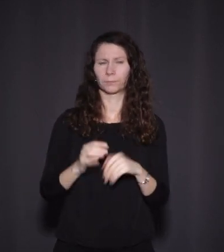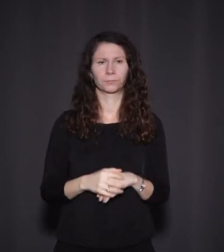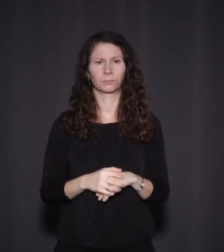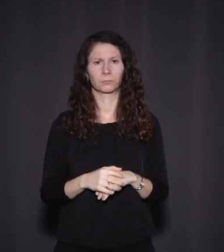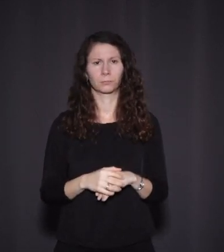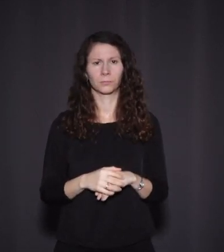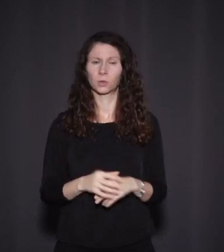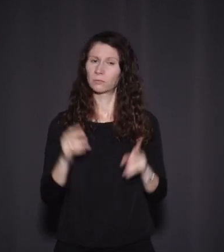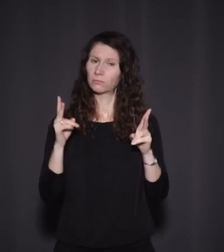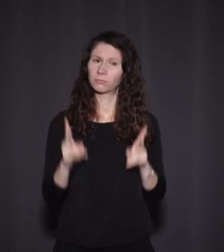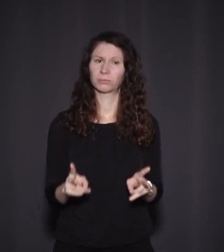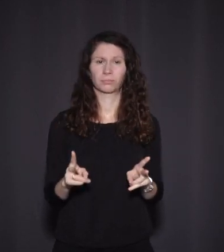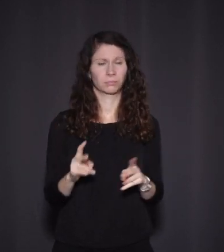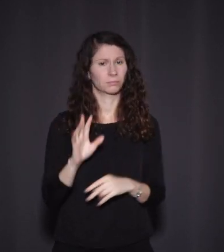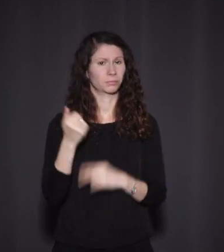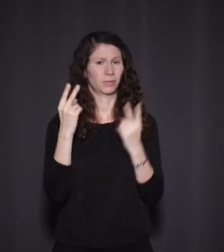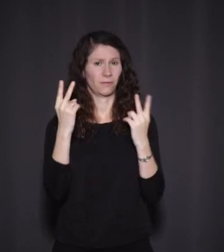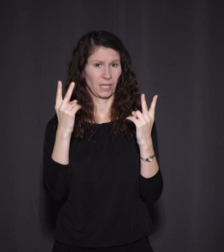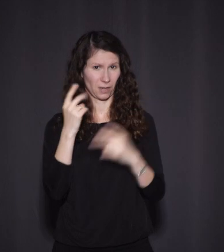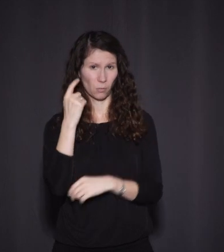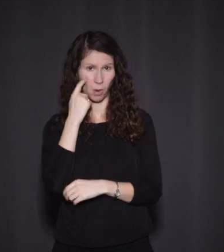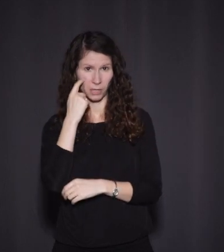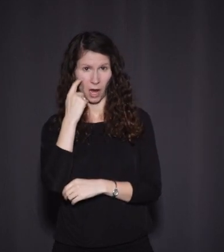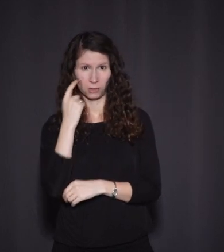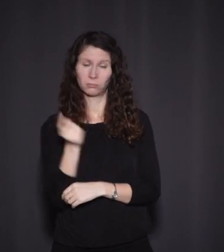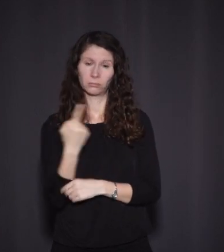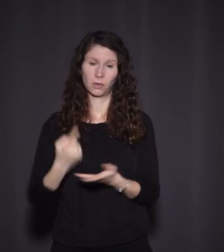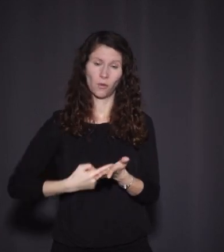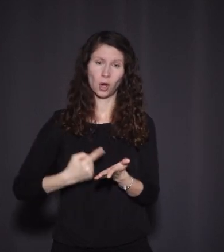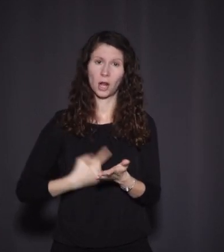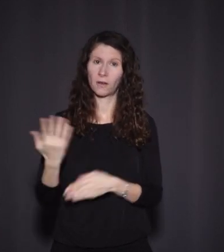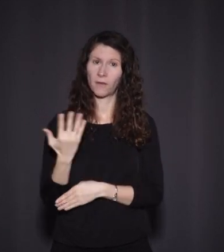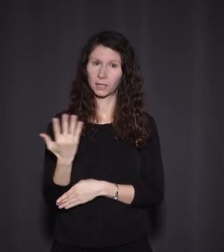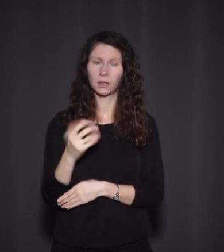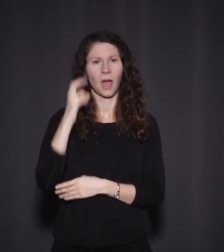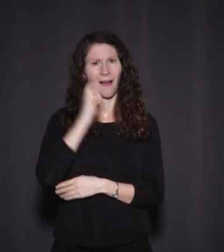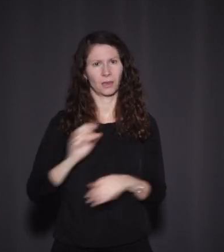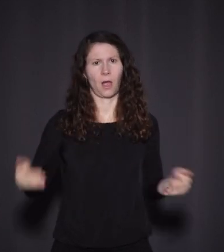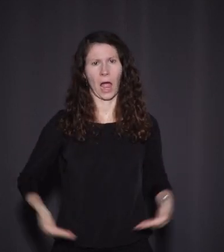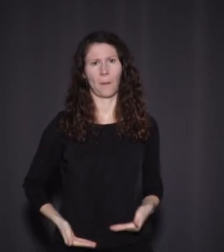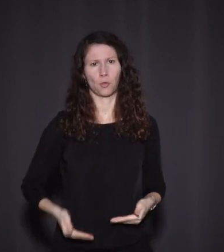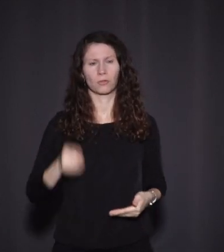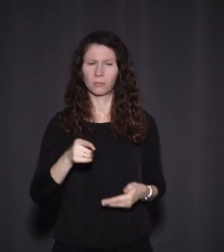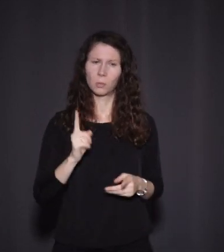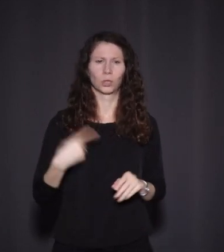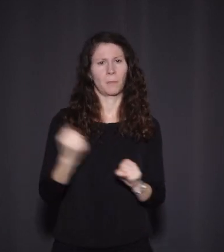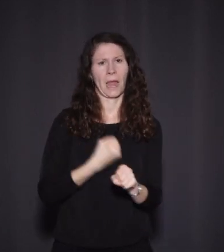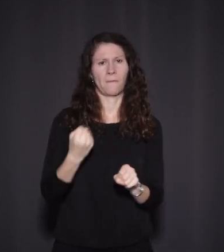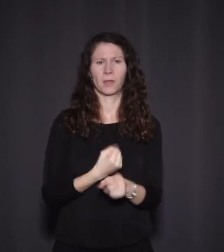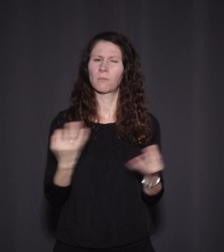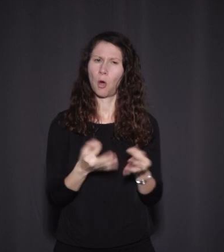least und ganz besonders wichtig aktuell, denke ich, Maßnahmen zur Bekämpfung von Altersarmut. Hier gibt es eine